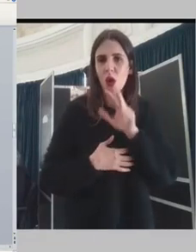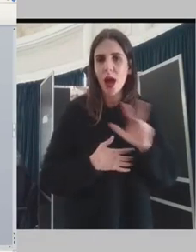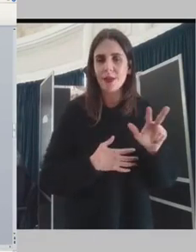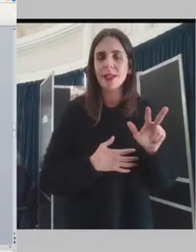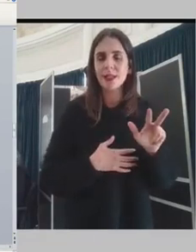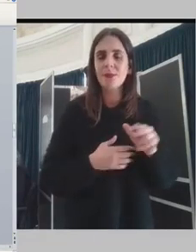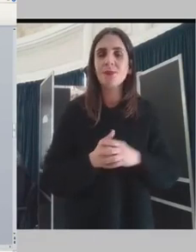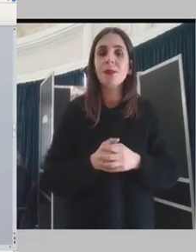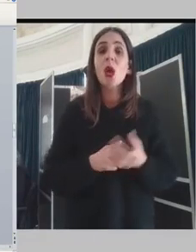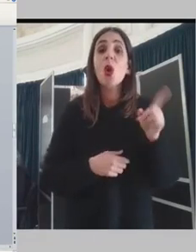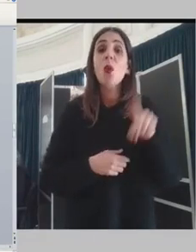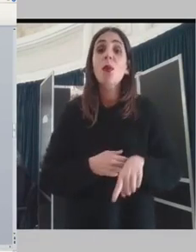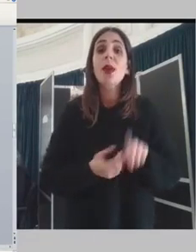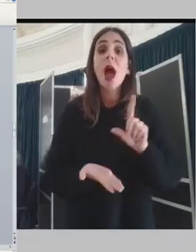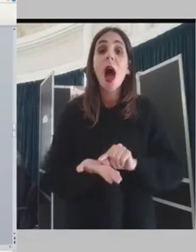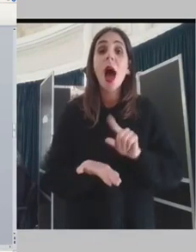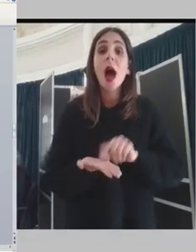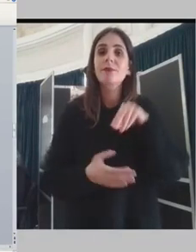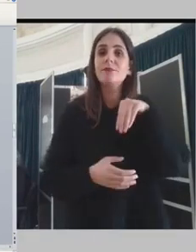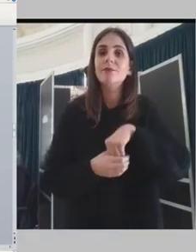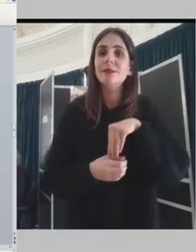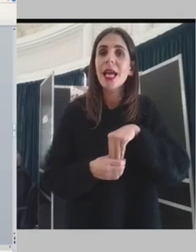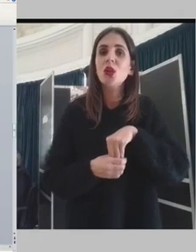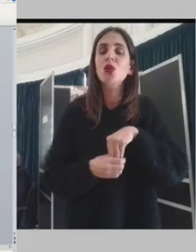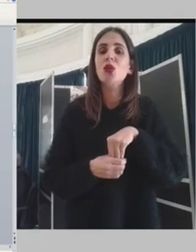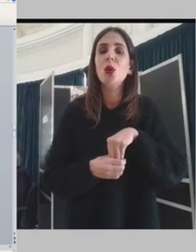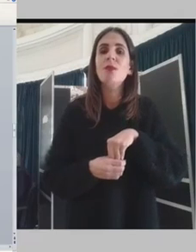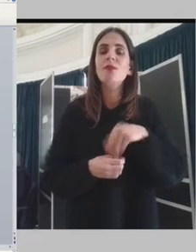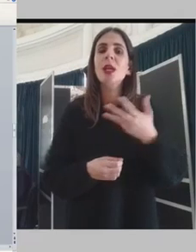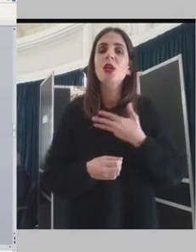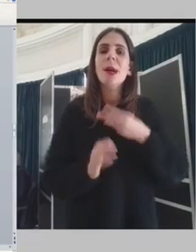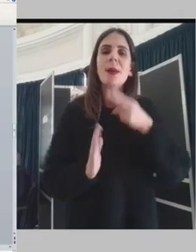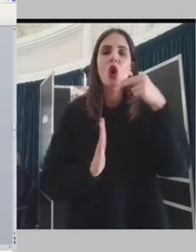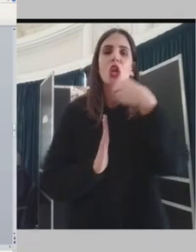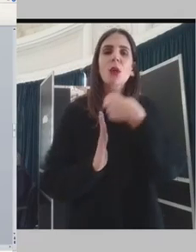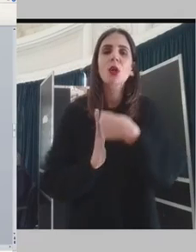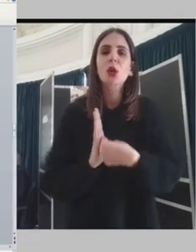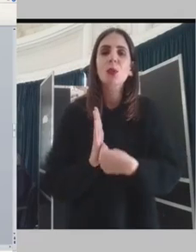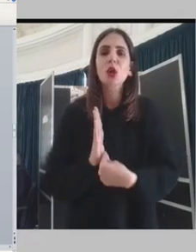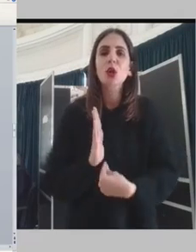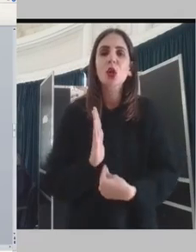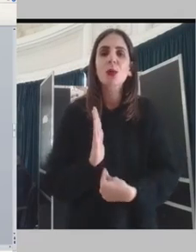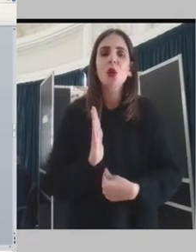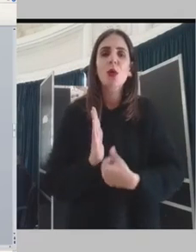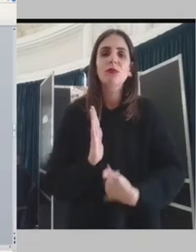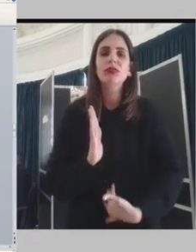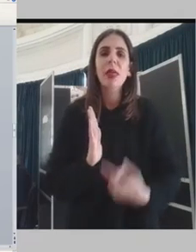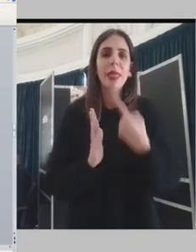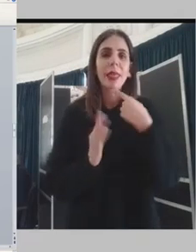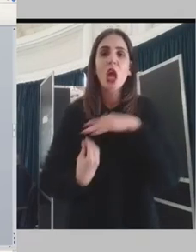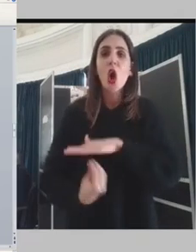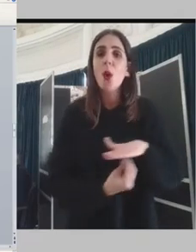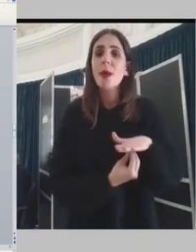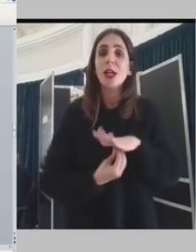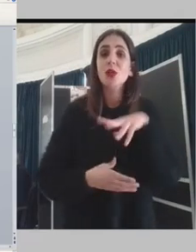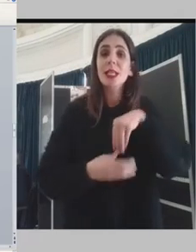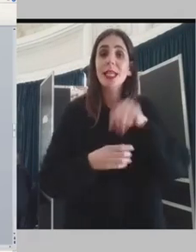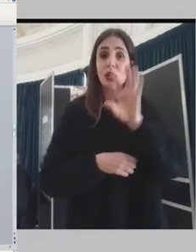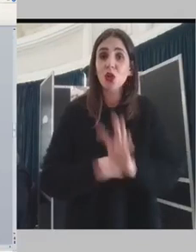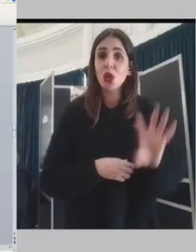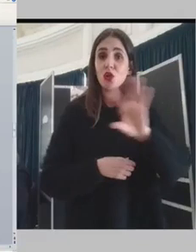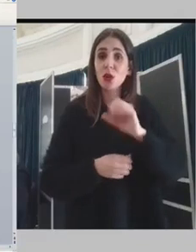all'interno dell'app sono registrati tutti i defibrillatori presenti in regione e ciascun